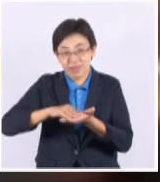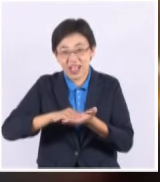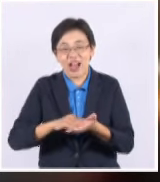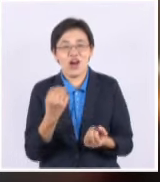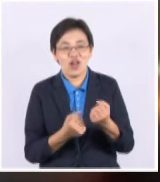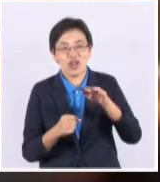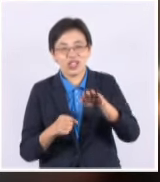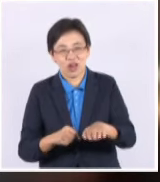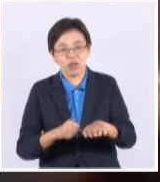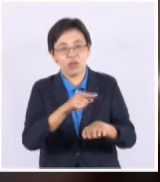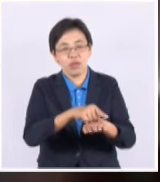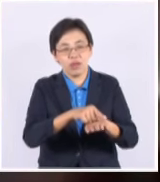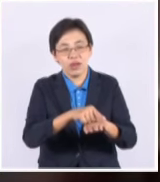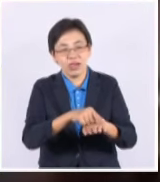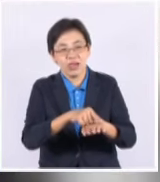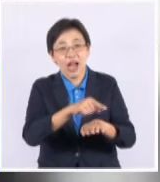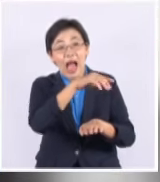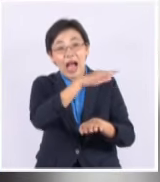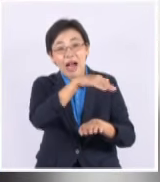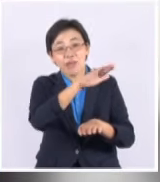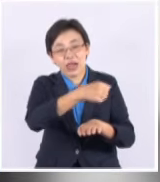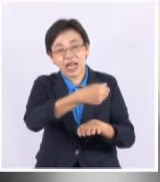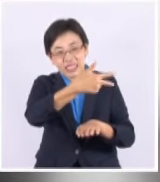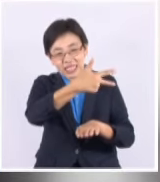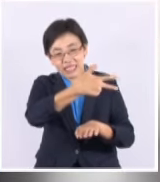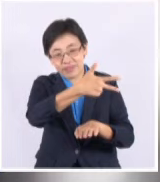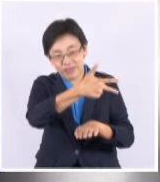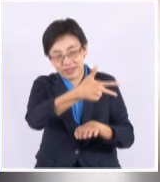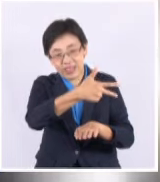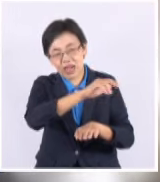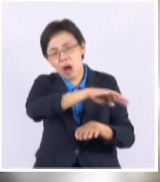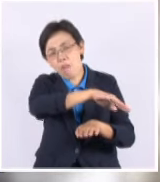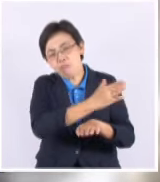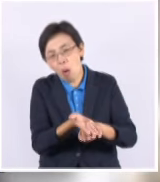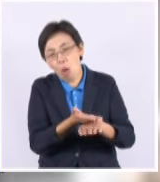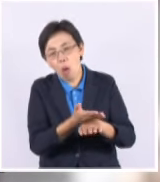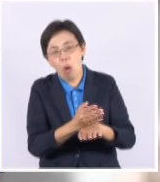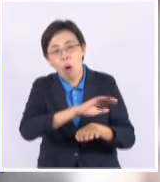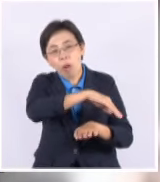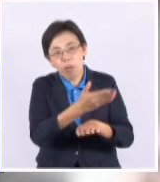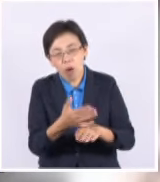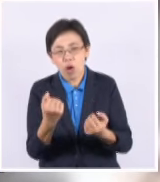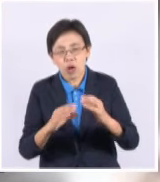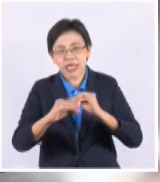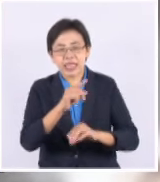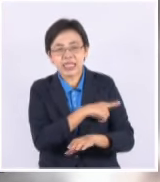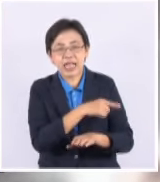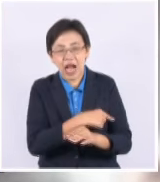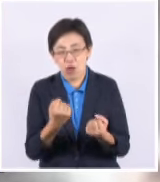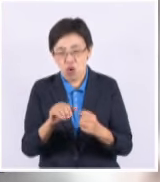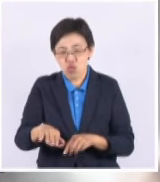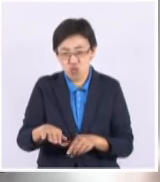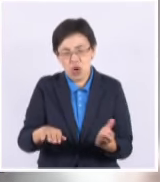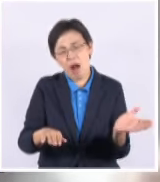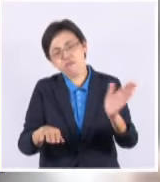ที่ผนังกำแพงด้านบนของอาคารสูง3ชั้นได้ถล่มลงมาใส่รถเก๋งสีขาวซึ่งจอดอยู่ข้างตึกเนี่ยอย่าง